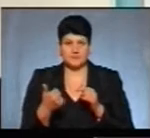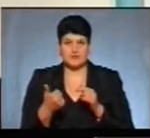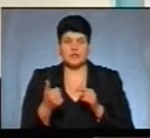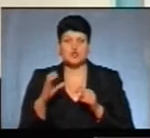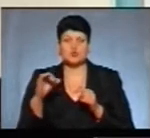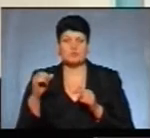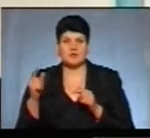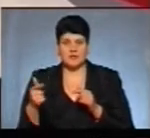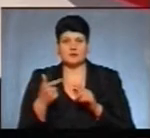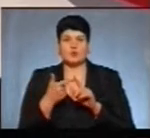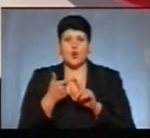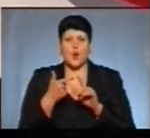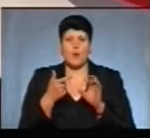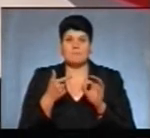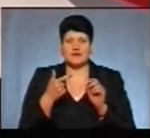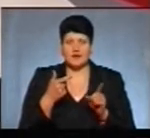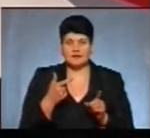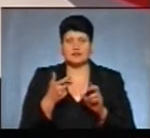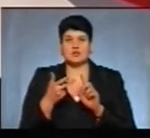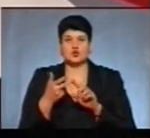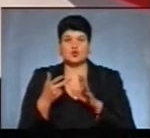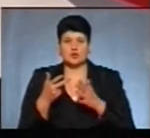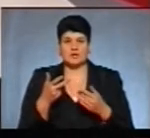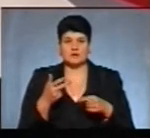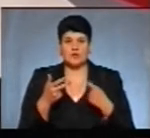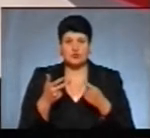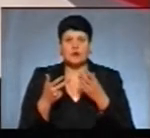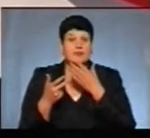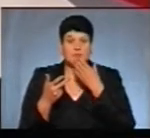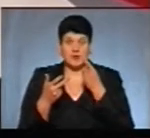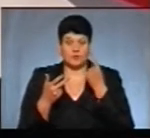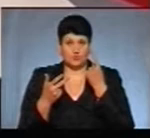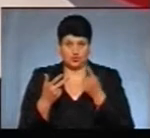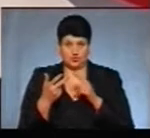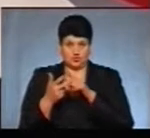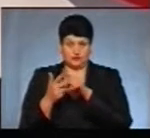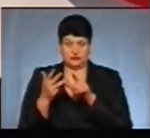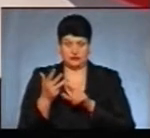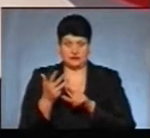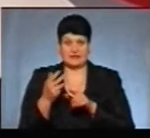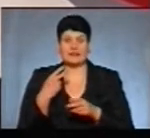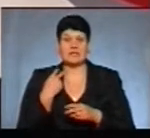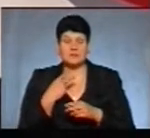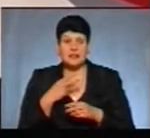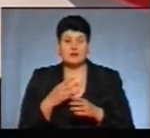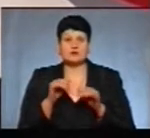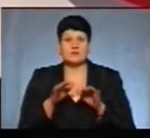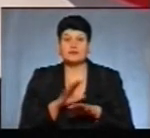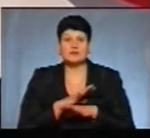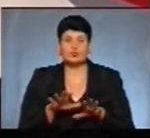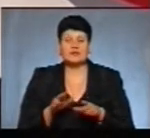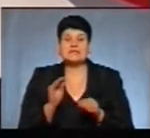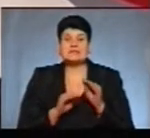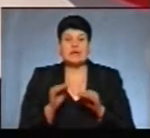суб'єкт, об'єктивна-суб'єктивна сторона злочину. Якщо немає хоч одного із складників, кримінального покарання не буде. Не буде складу злочину.